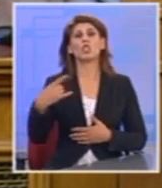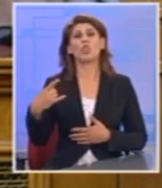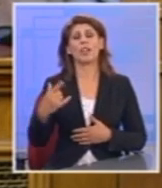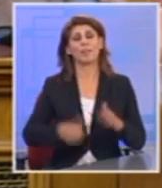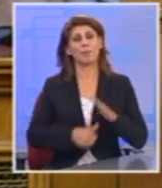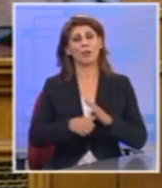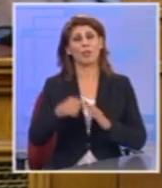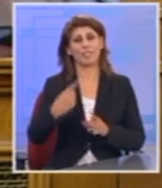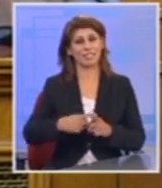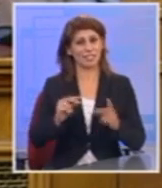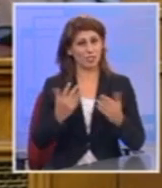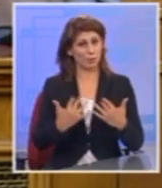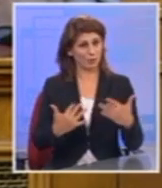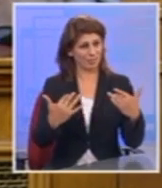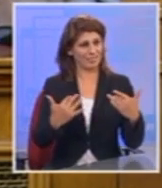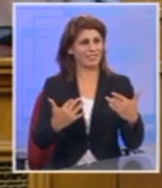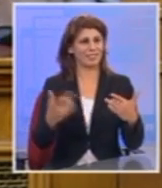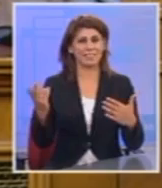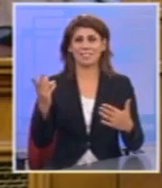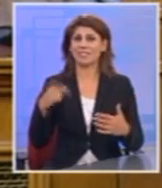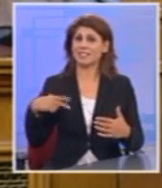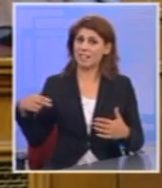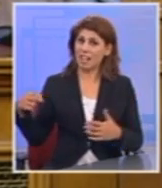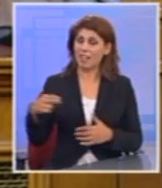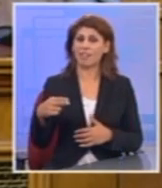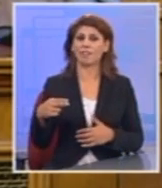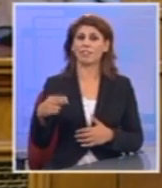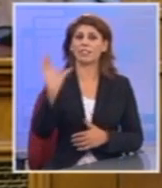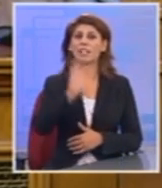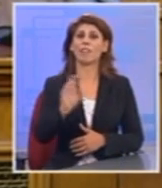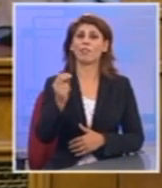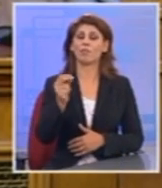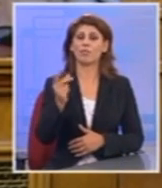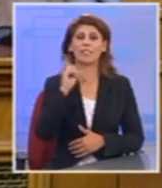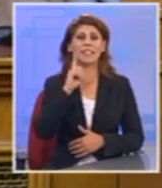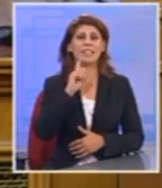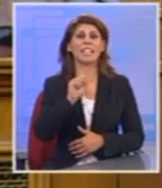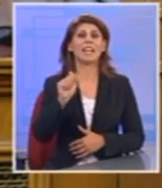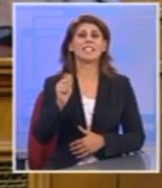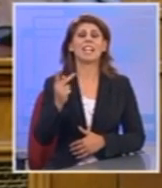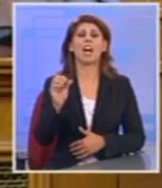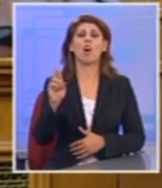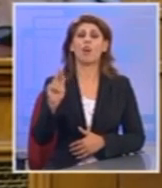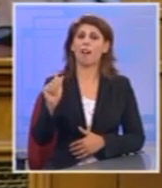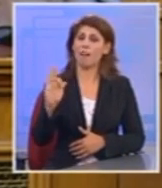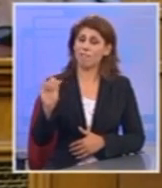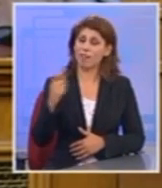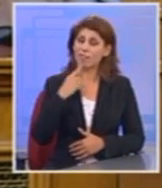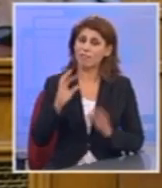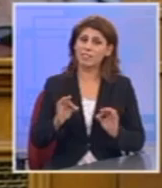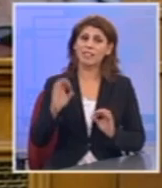την πρόεδρο της ελληνικής βουλής στην συνάδελφο μου την ευρωβουλευτή η κυρία κάφα και βεβαίως τον